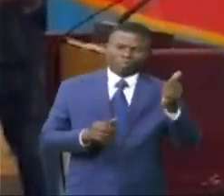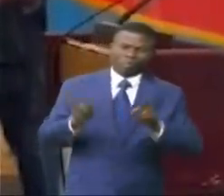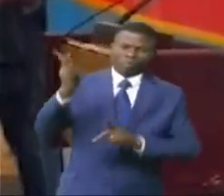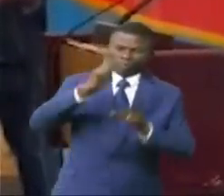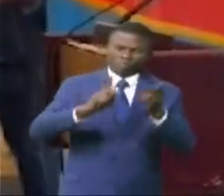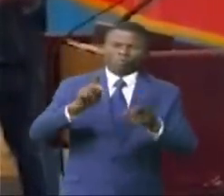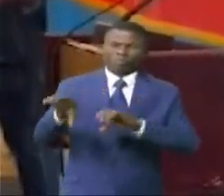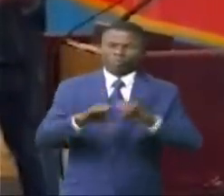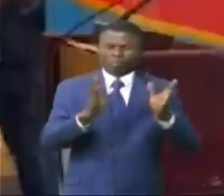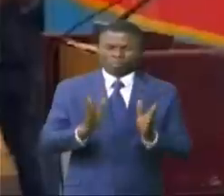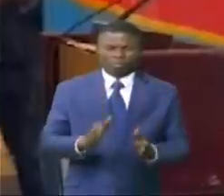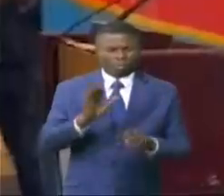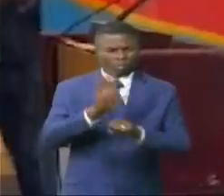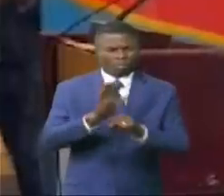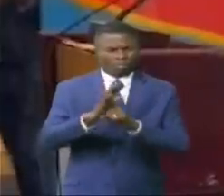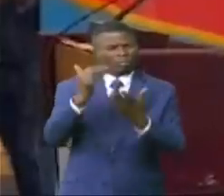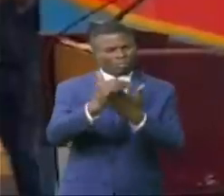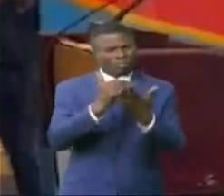accompagnateurs, etc.